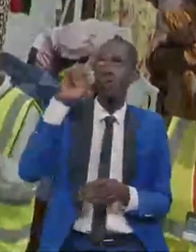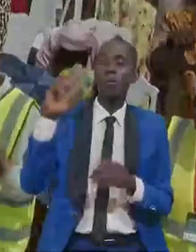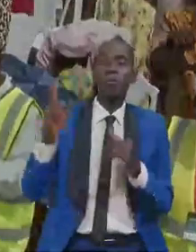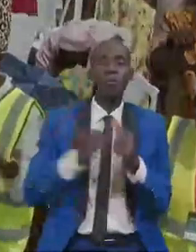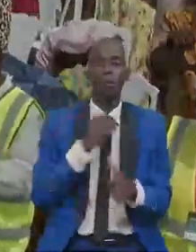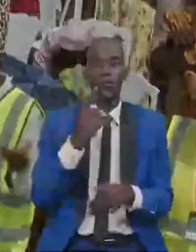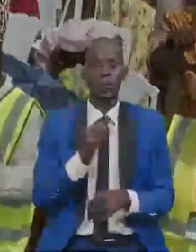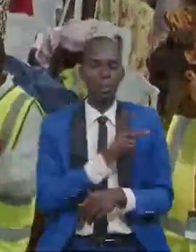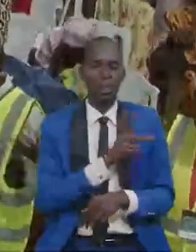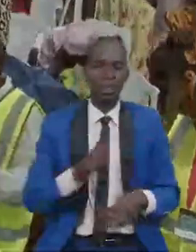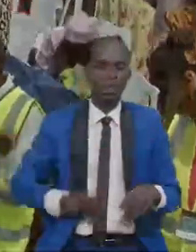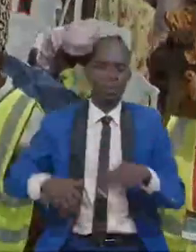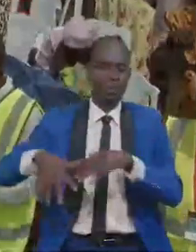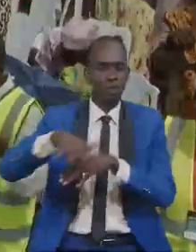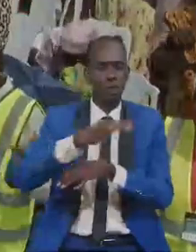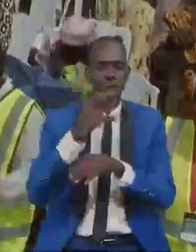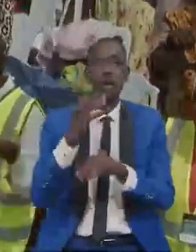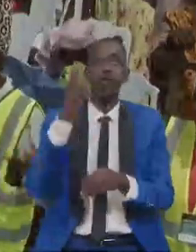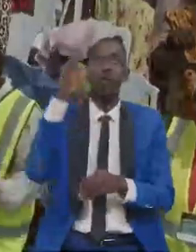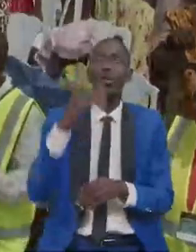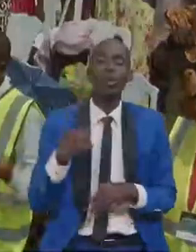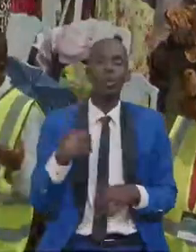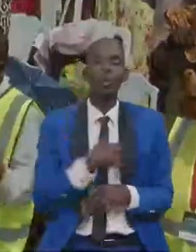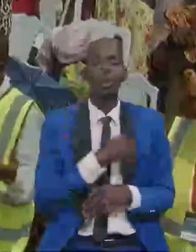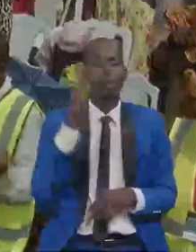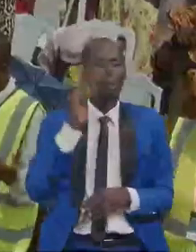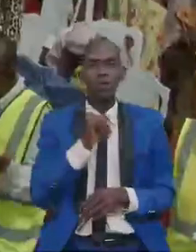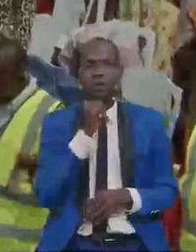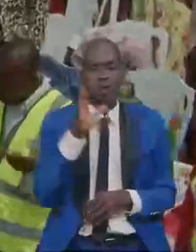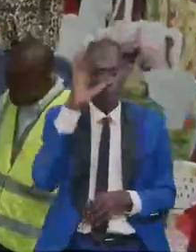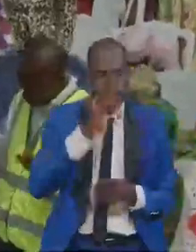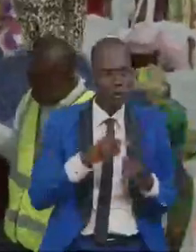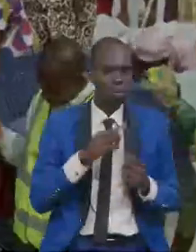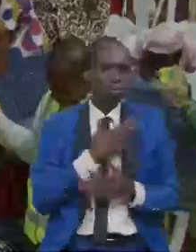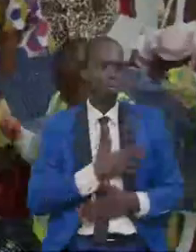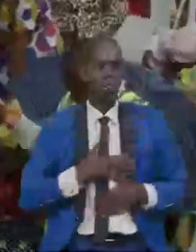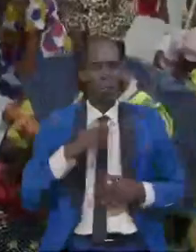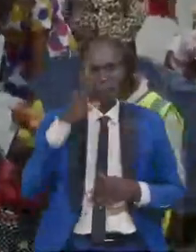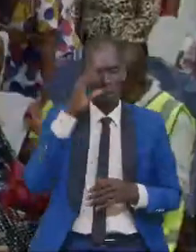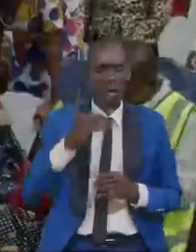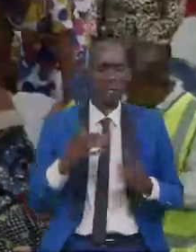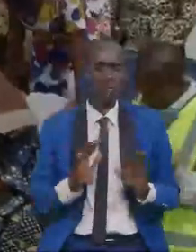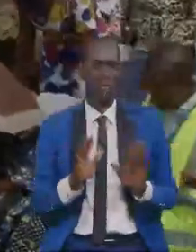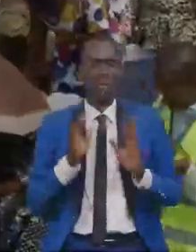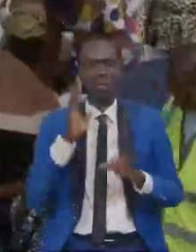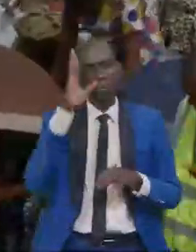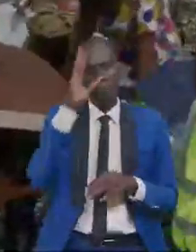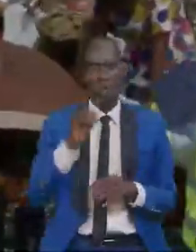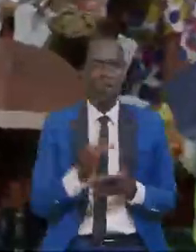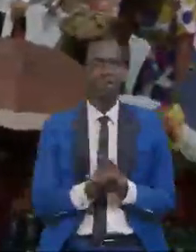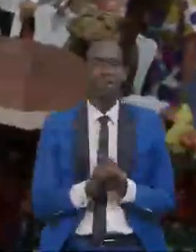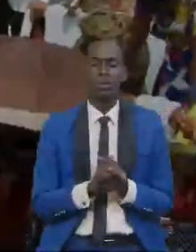cherchons le royaume de Dieu premièrement. Nous ne cherchons pas à plaire à un homme, à craindre un homme.